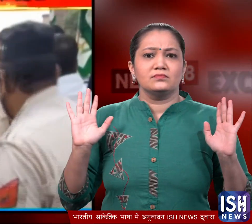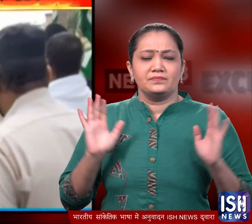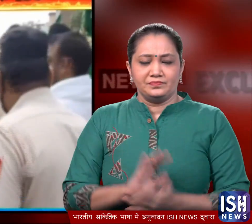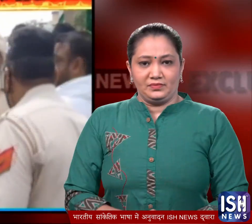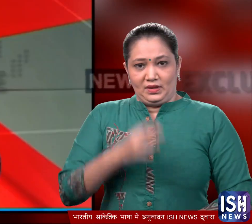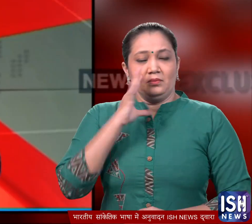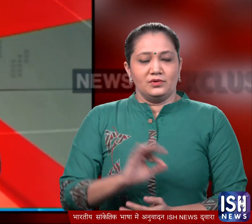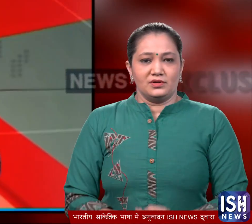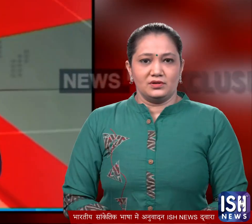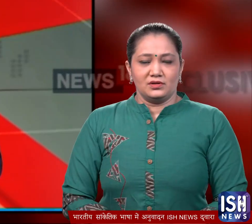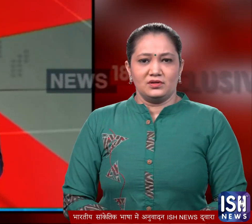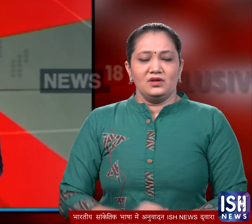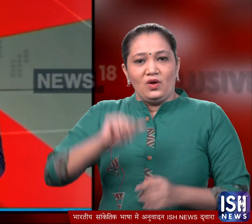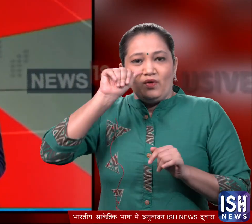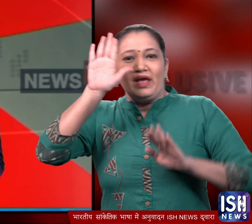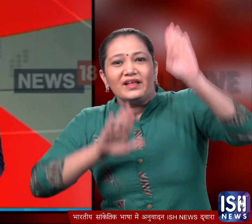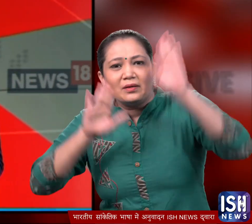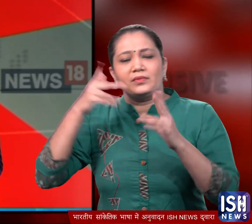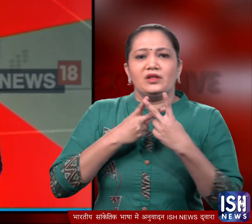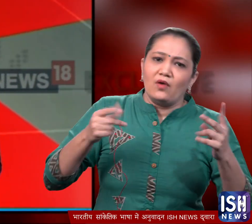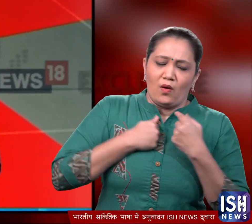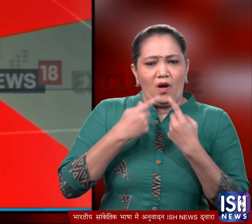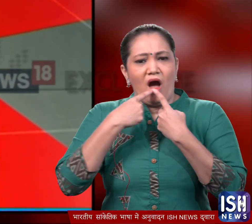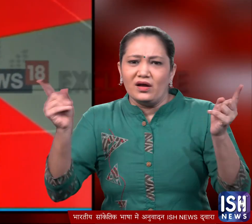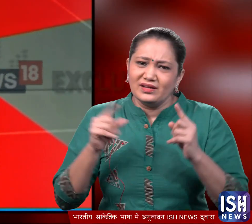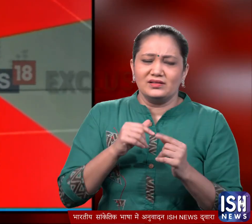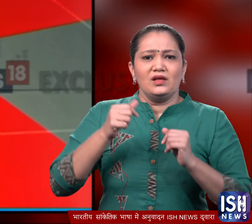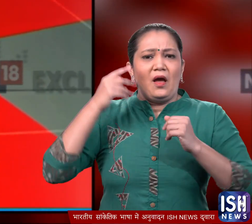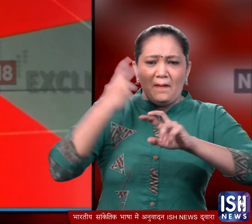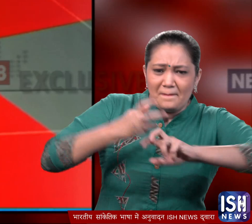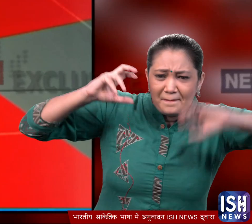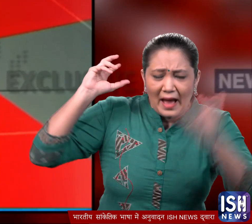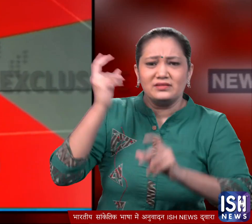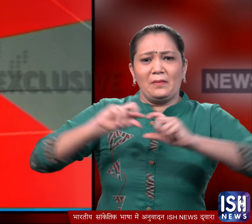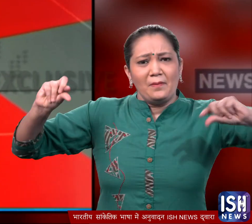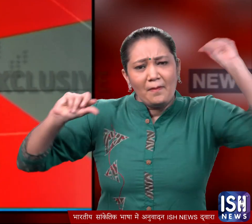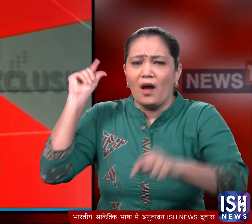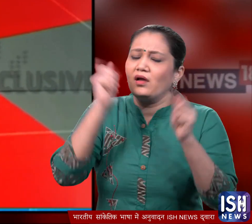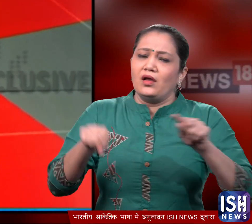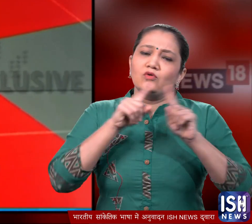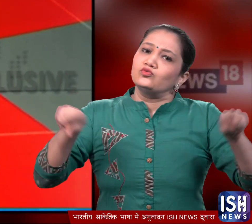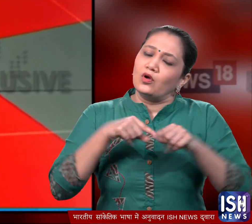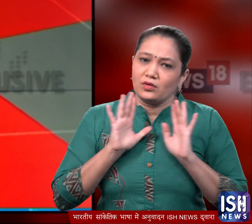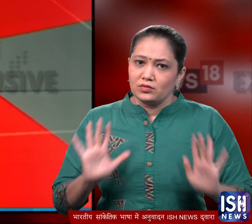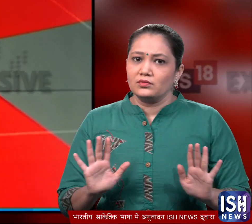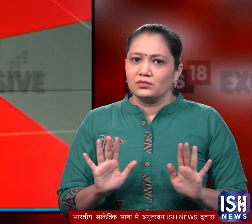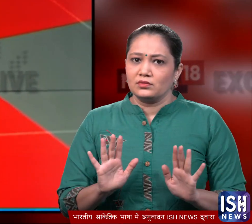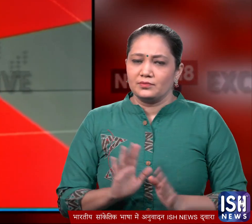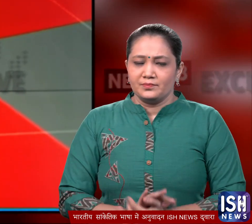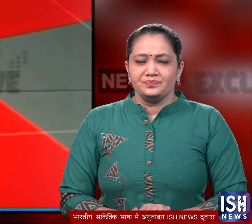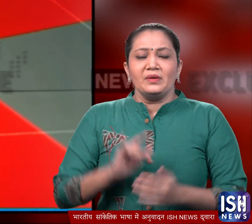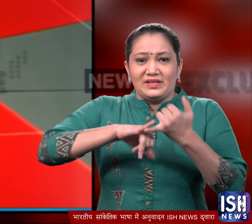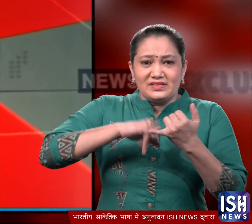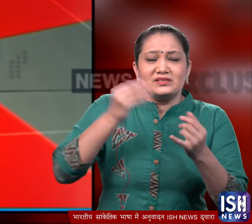जारी रखेंगे। सौभाग्य की बात है कि लोकतंत्र में आंदोलन की आजादी का मतलब किसी पर पथराव और लाठियों से हमला करना कतई नहीं होता,